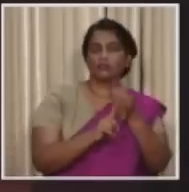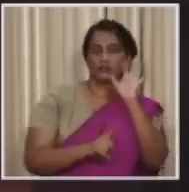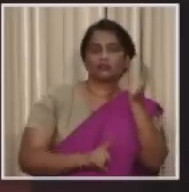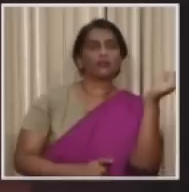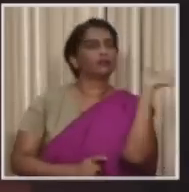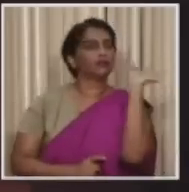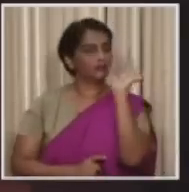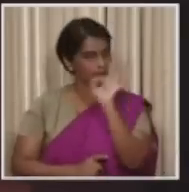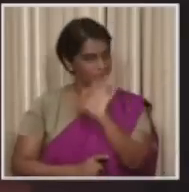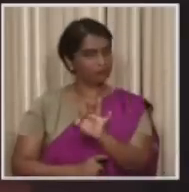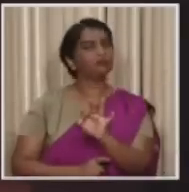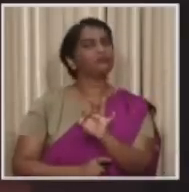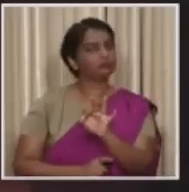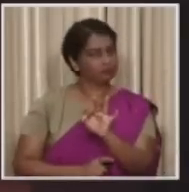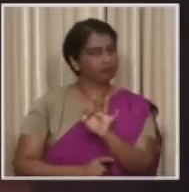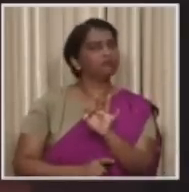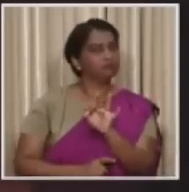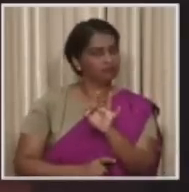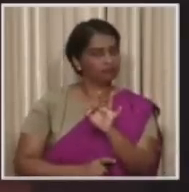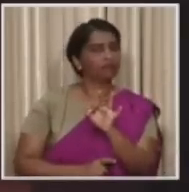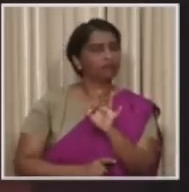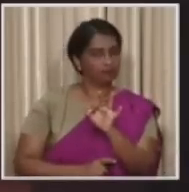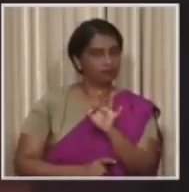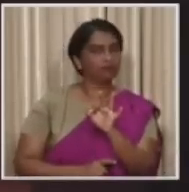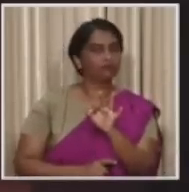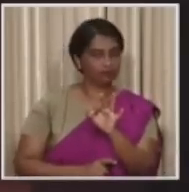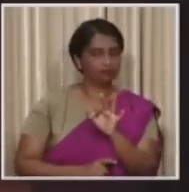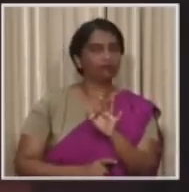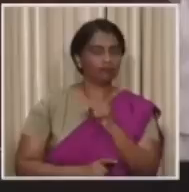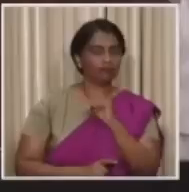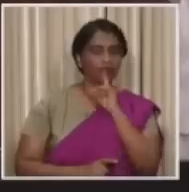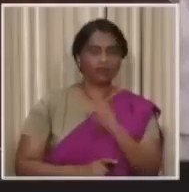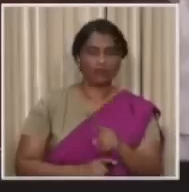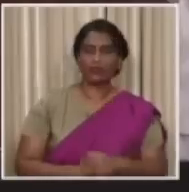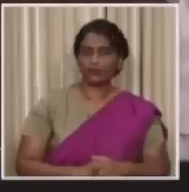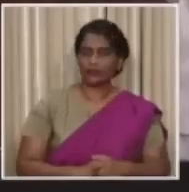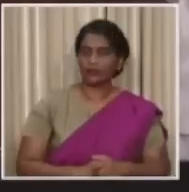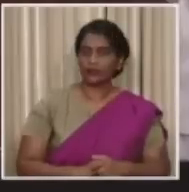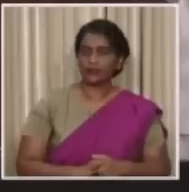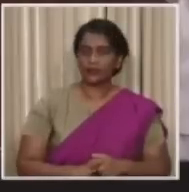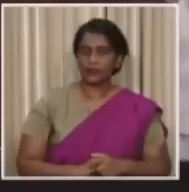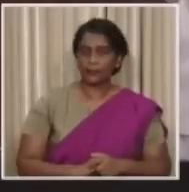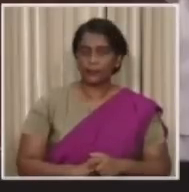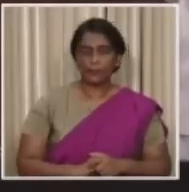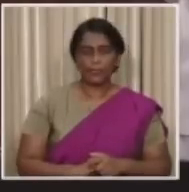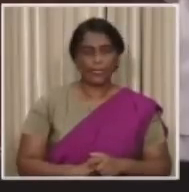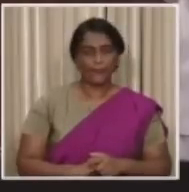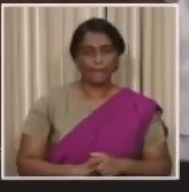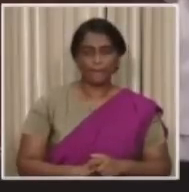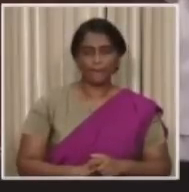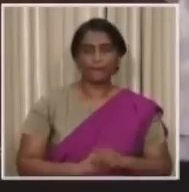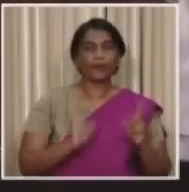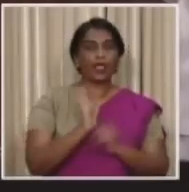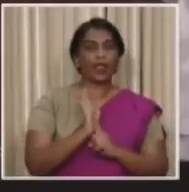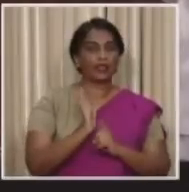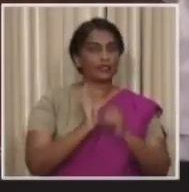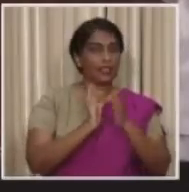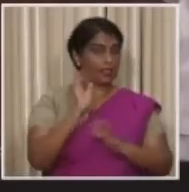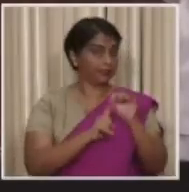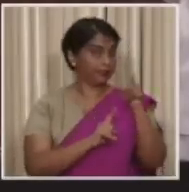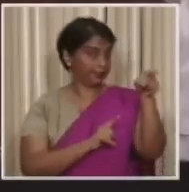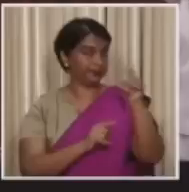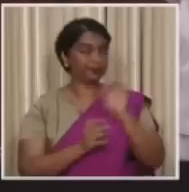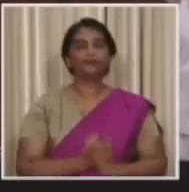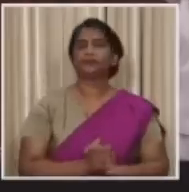ධූරයට පත්තිරිකරන්න ඒක සෑ බලන්න තමයි මේ කමිටුව පත් කරන්නේ ගරු එමුතුමා හරි ඔව් ලංසමැතුමා